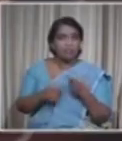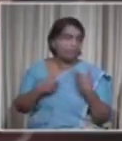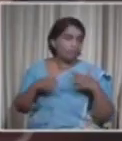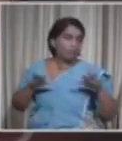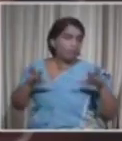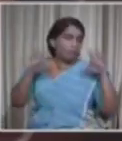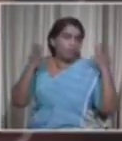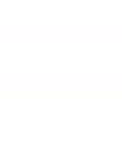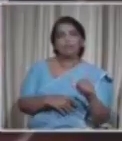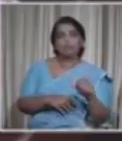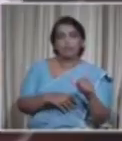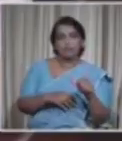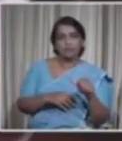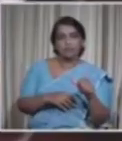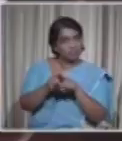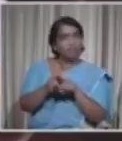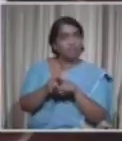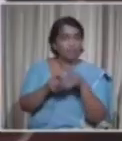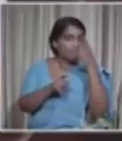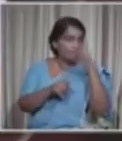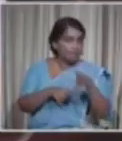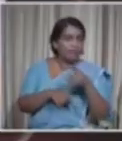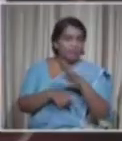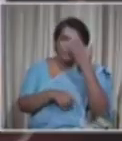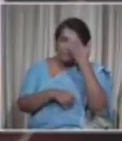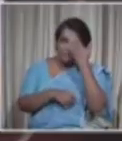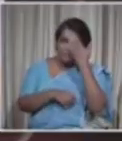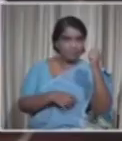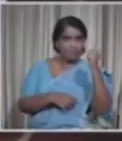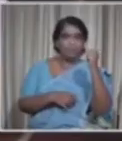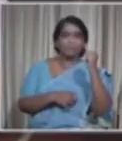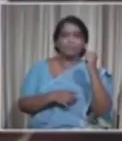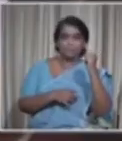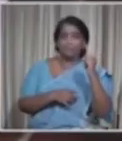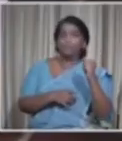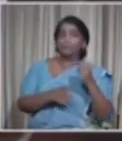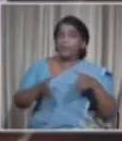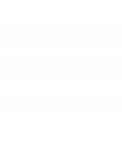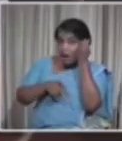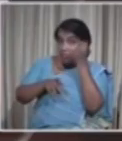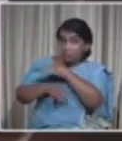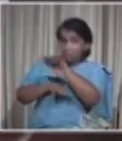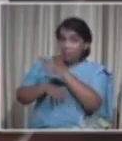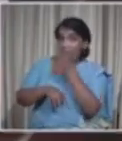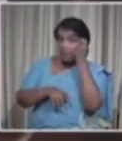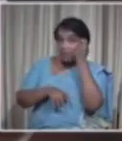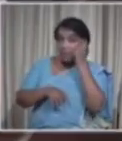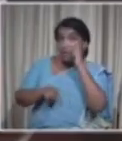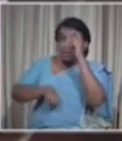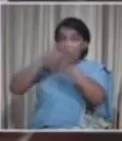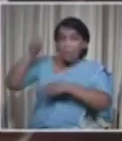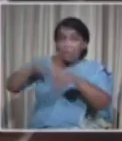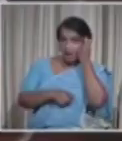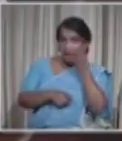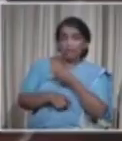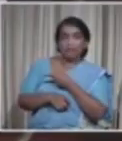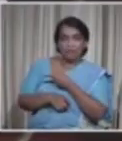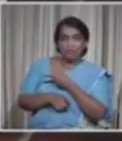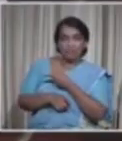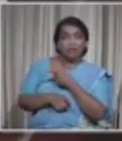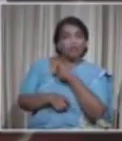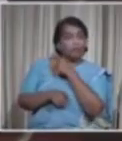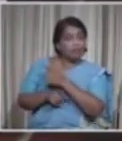නෙවෙයි 225 වැඩක් නැහැ කියන්නේ ඒ නිසා කරුණා කරලා එකක් මතක තියාගන්න මහපාරේ මතය පොදු ජනයාගේ හදගැස්ම